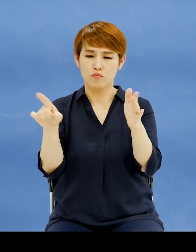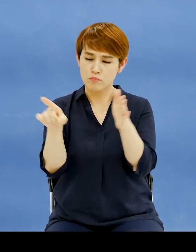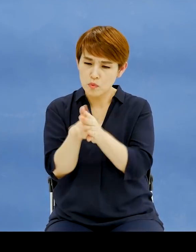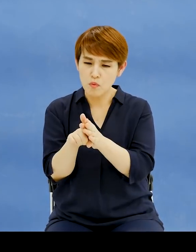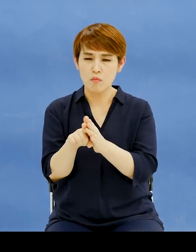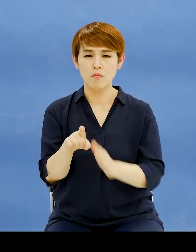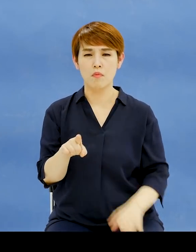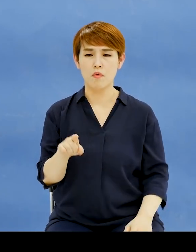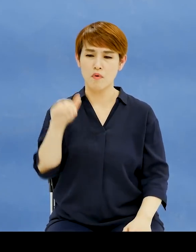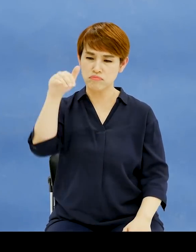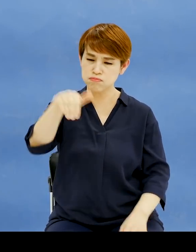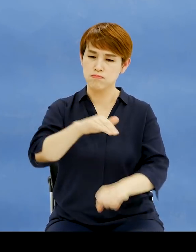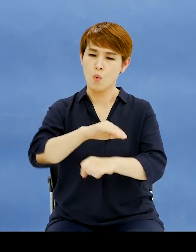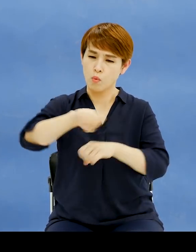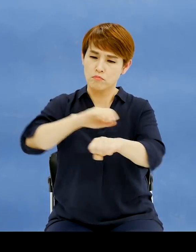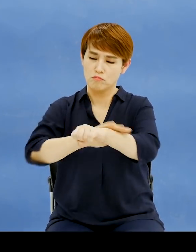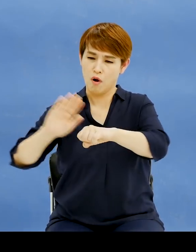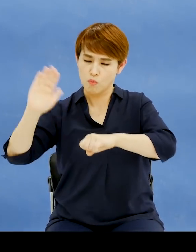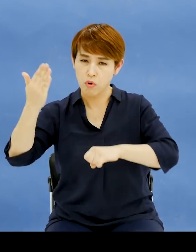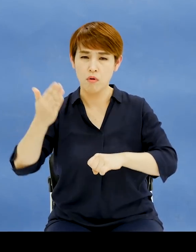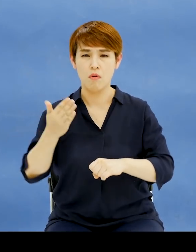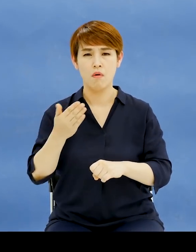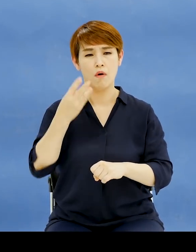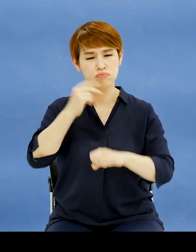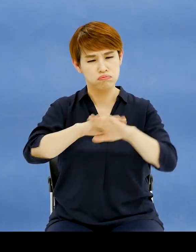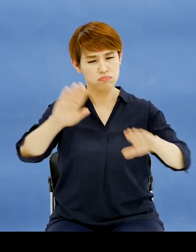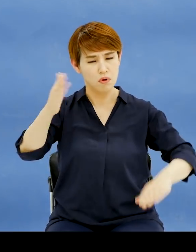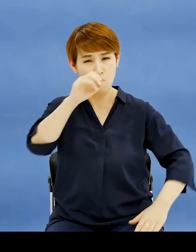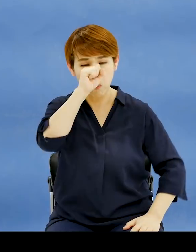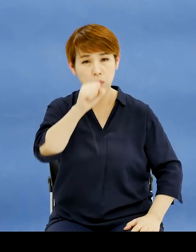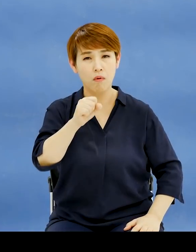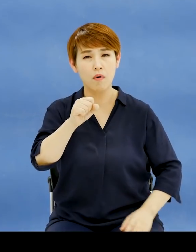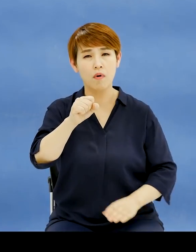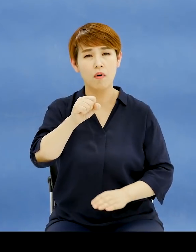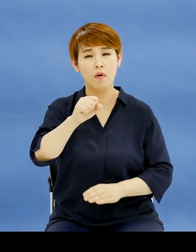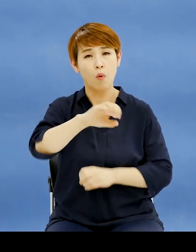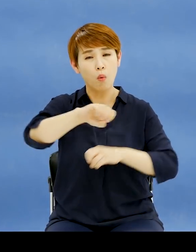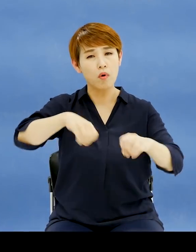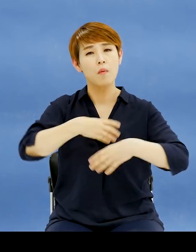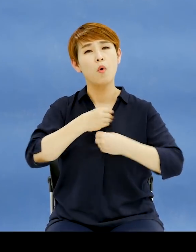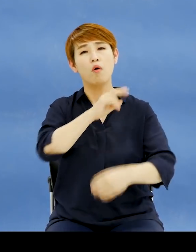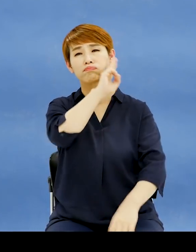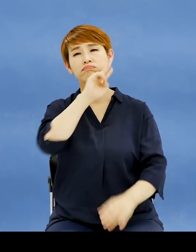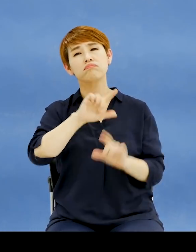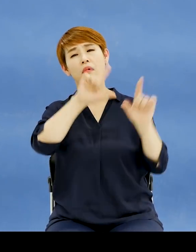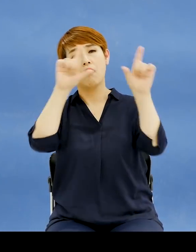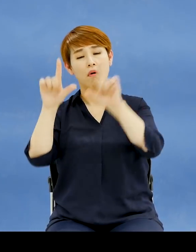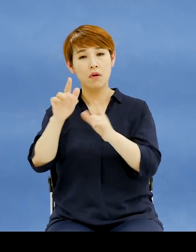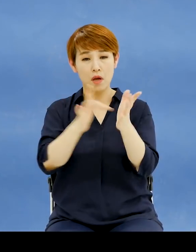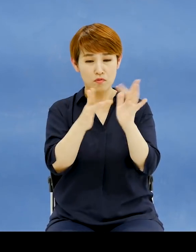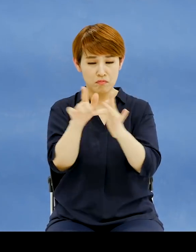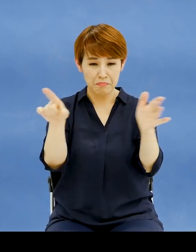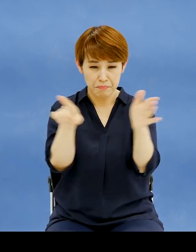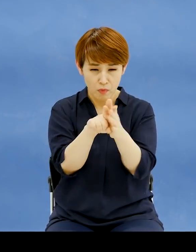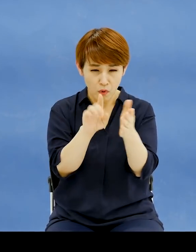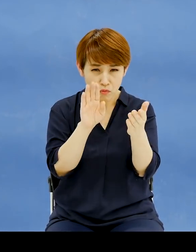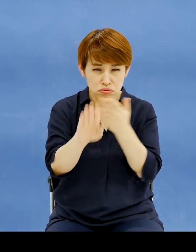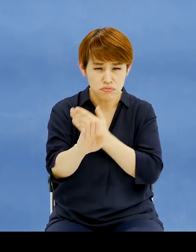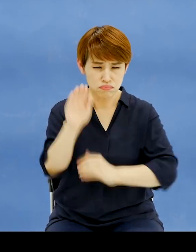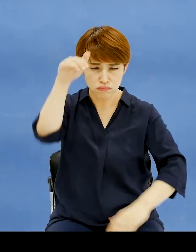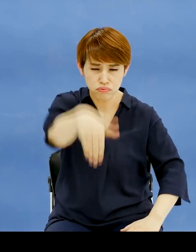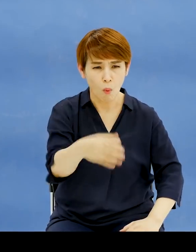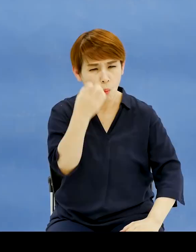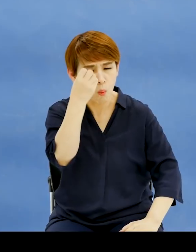되고 예. 잘못되던 것도 제대로 풀리고 이래야지 왜 이렇게 편안하고 잘 살던 삶이 어려워지느냐, 이게